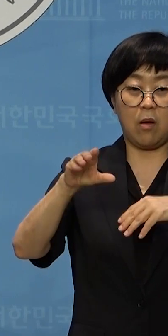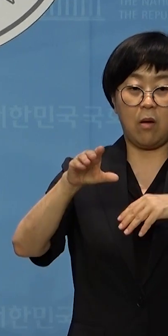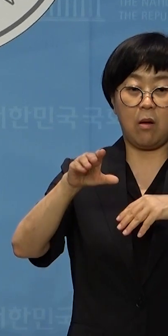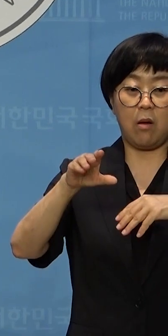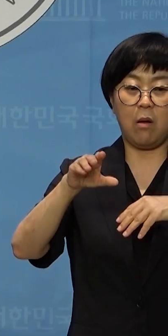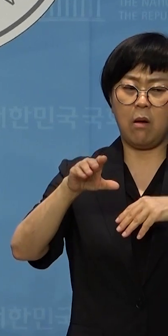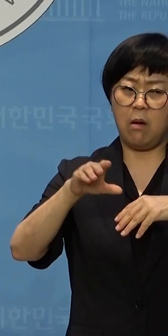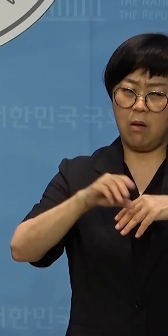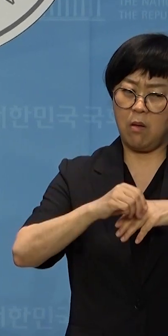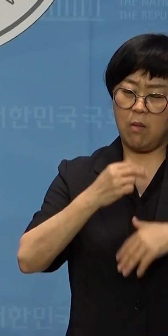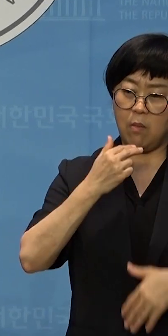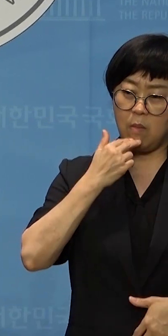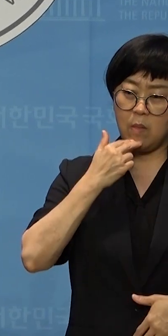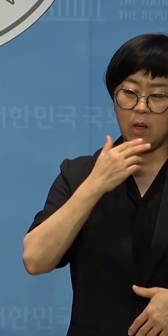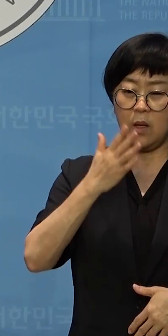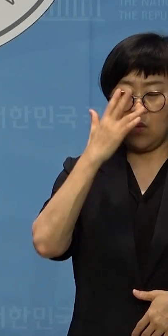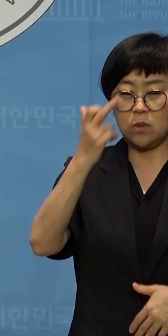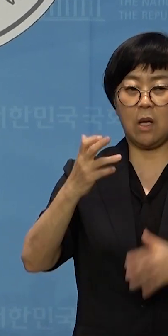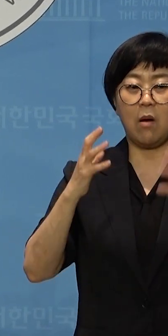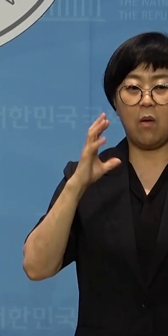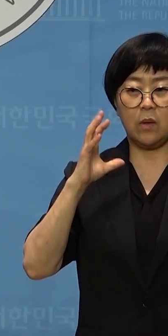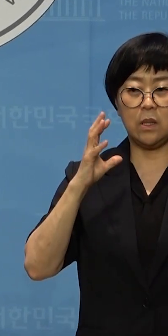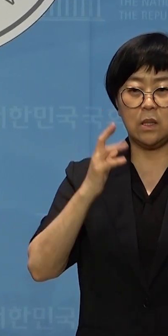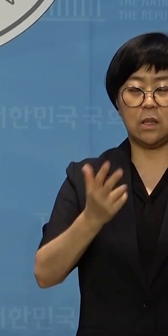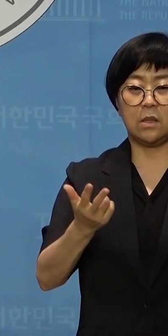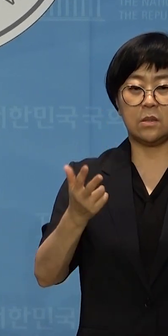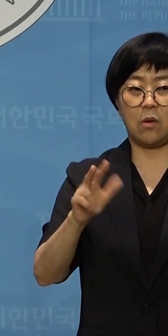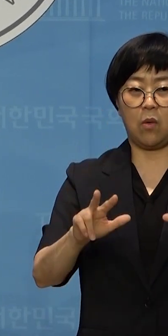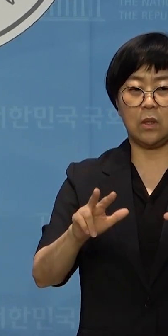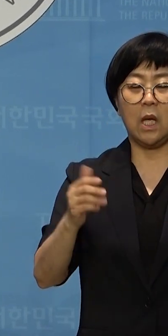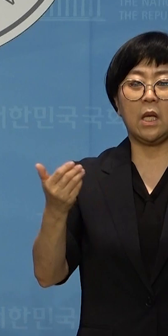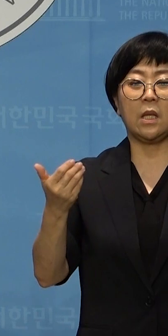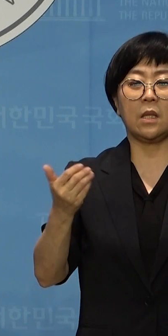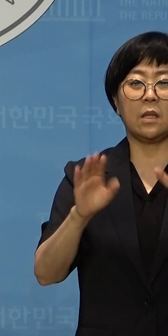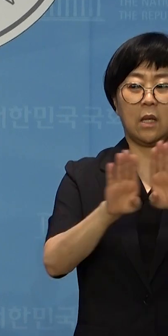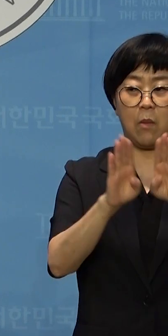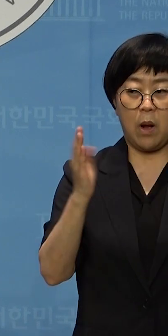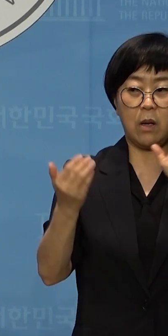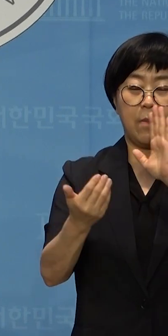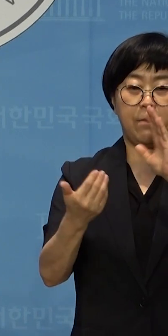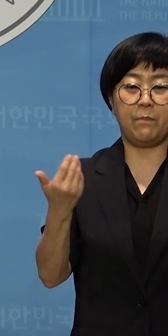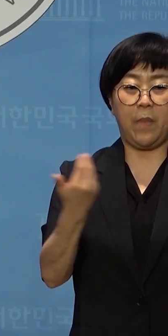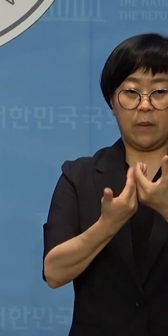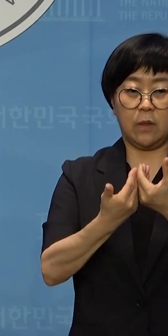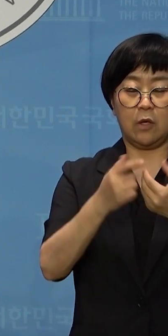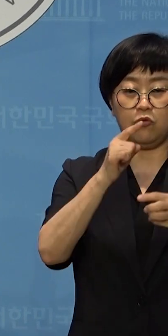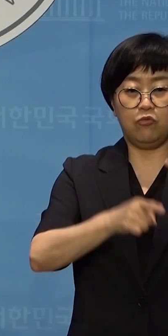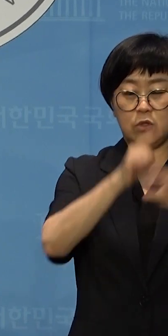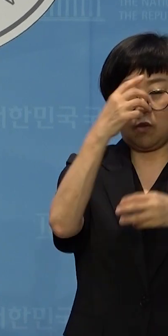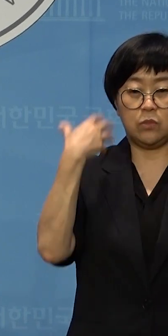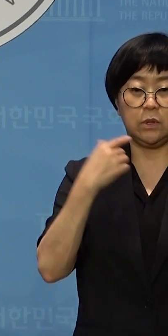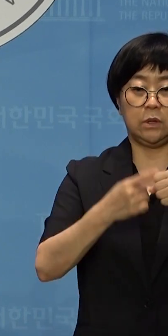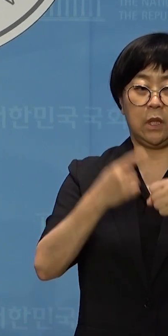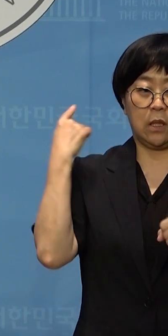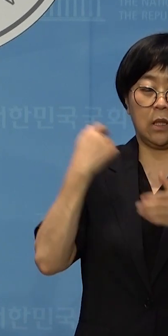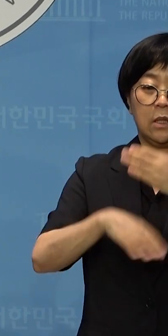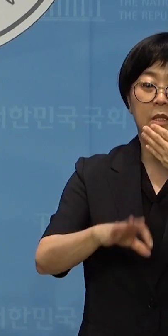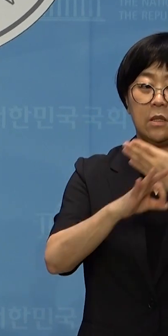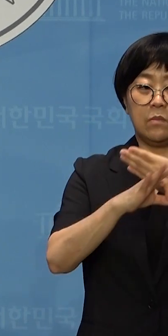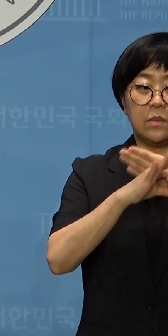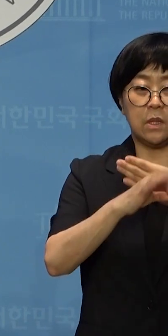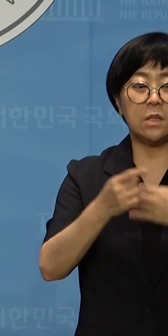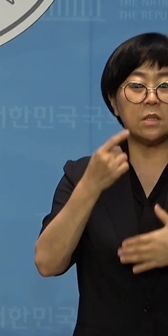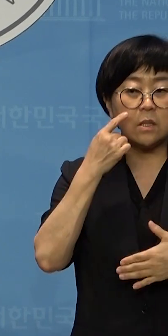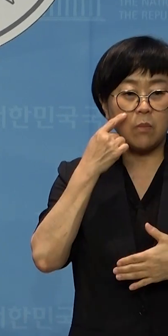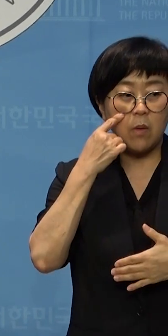없이 추진된 용산 어린이 정원 개방을 반대합니다. 윤석열 정부는 작년 임시,